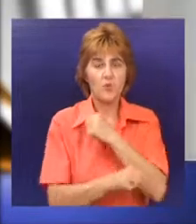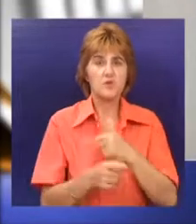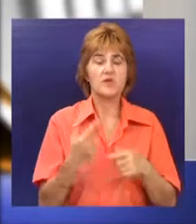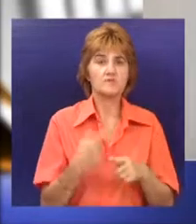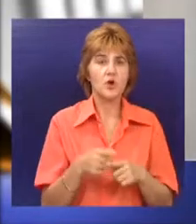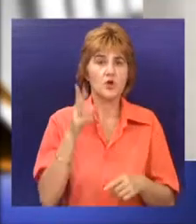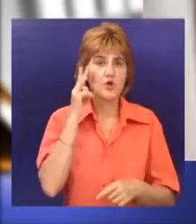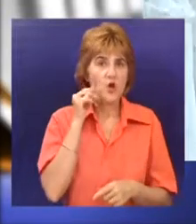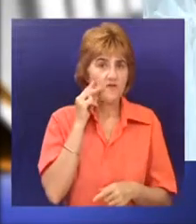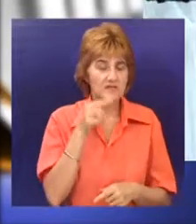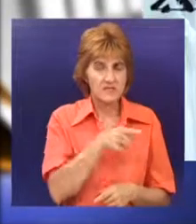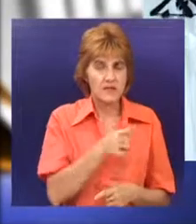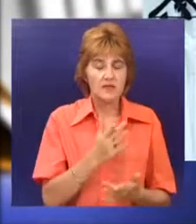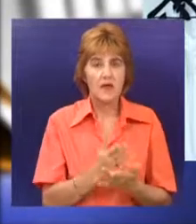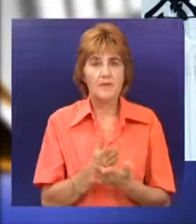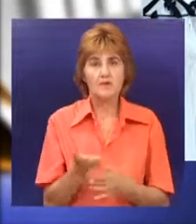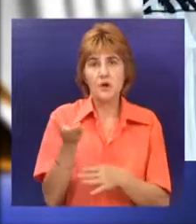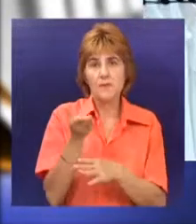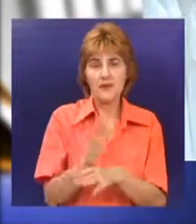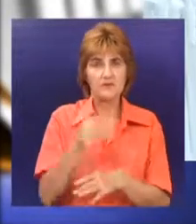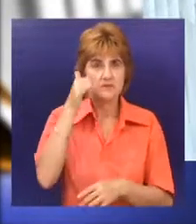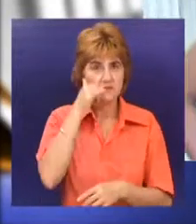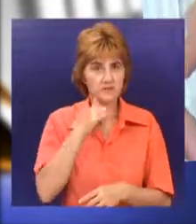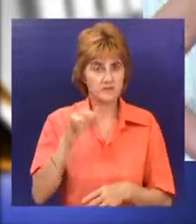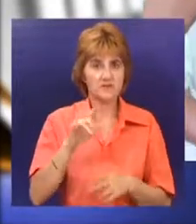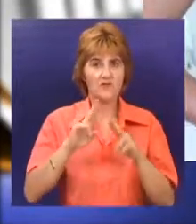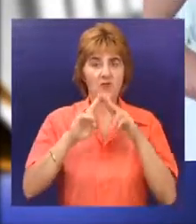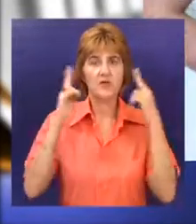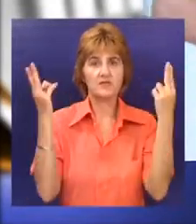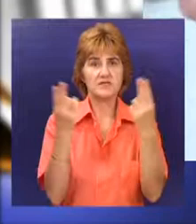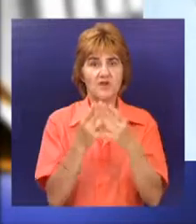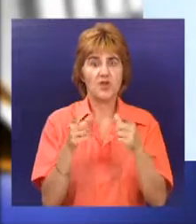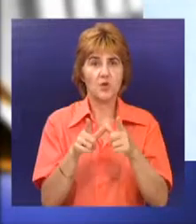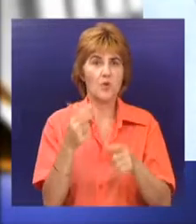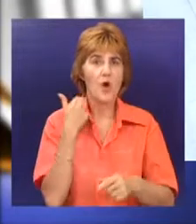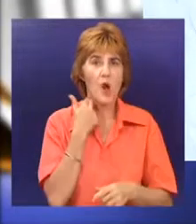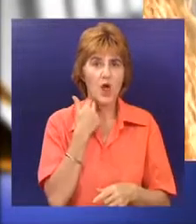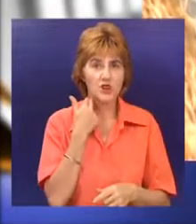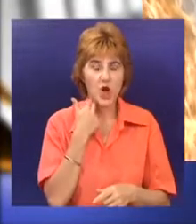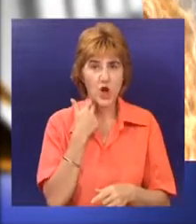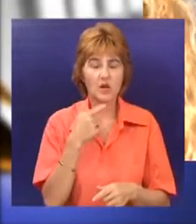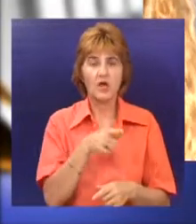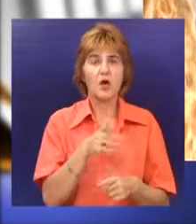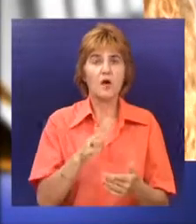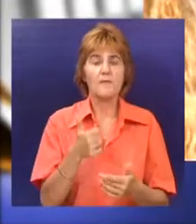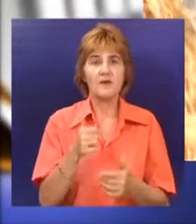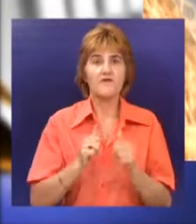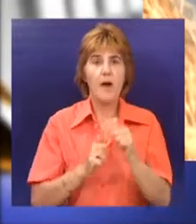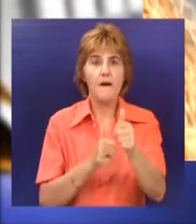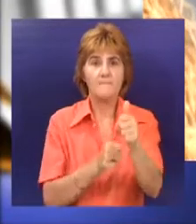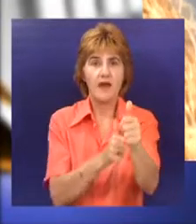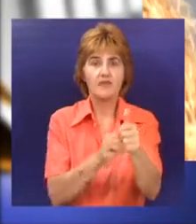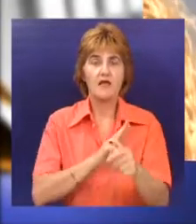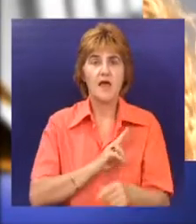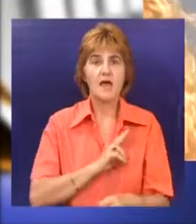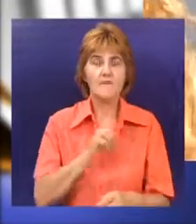Sada. Ona će predstavljati našu zemlju u septembru na izboru za Miss Sveta u Londonu. Njena prva pratilja, Bojana Lečić, ima 20 godina